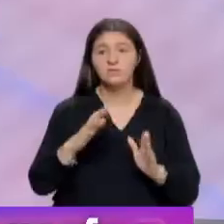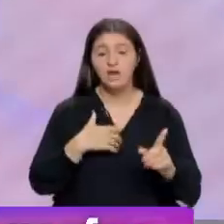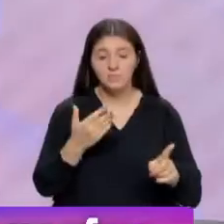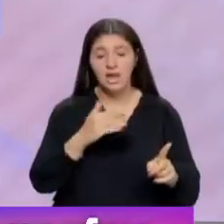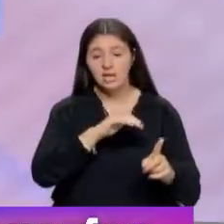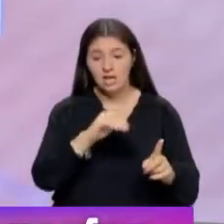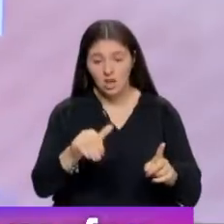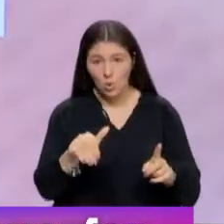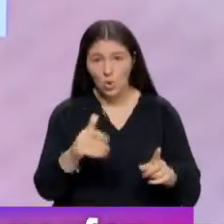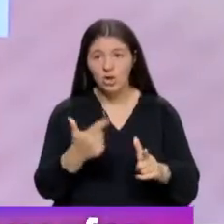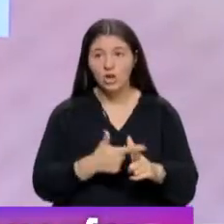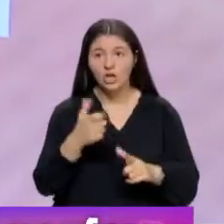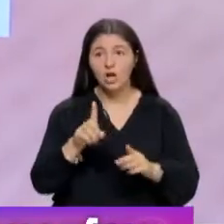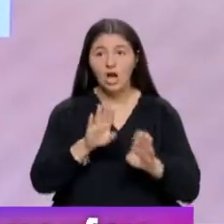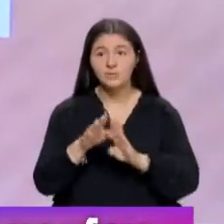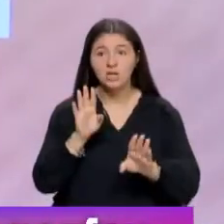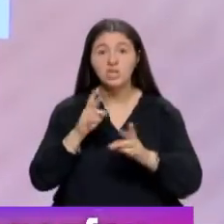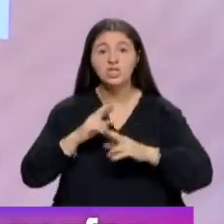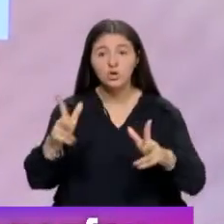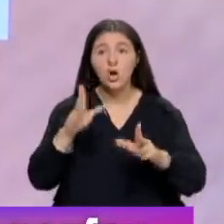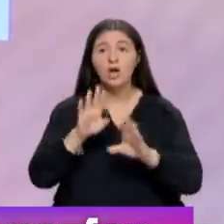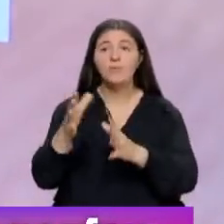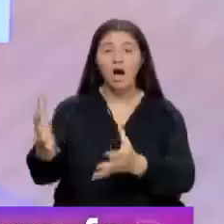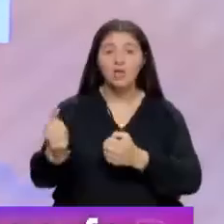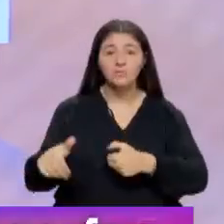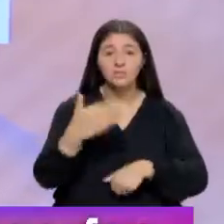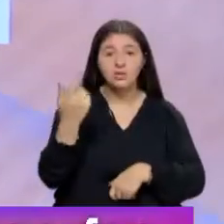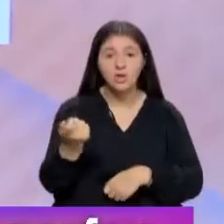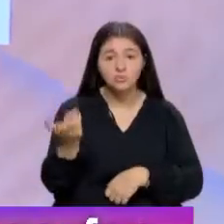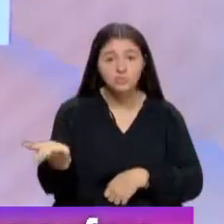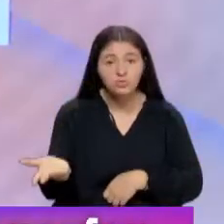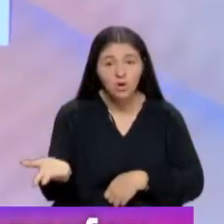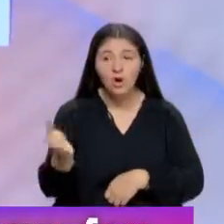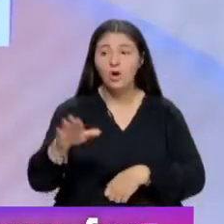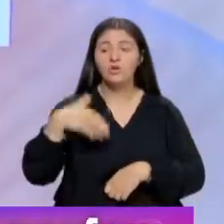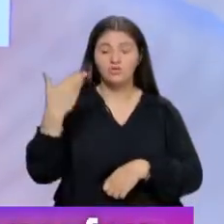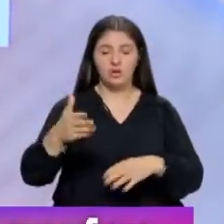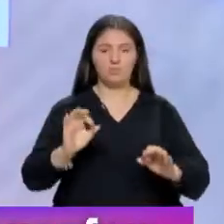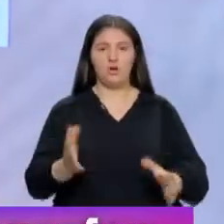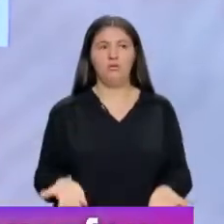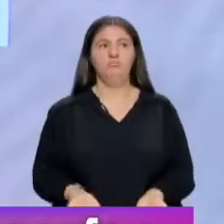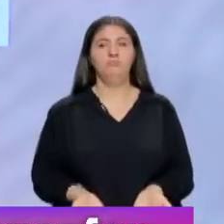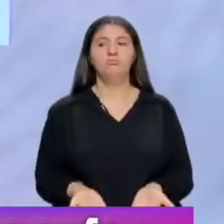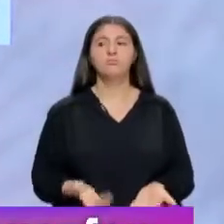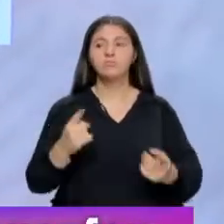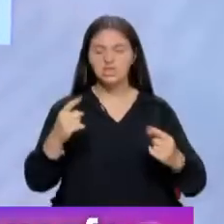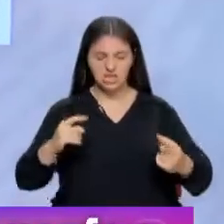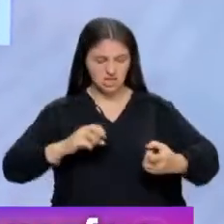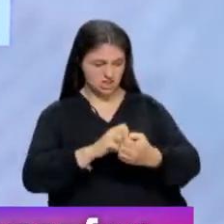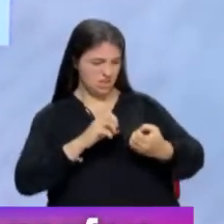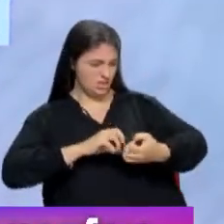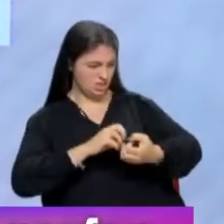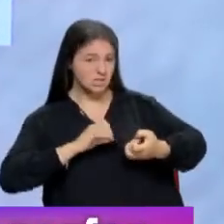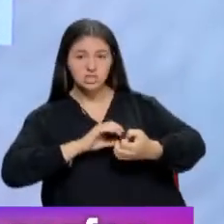sahipleri geliyor kiracının kapısını kırıyor kapısına alıp gitmeye çalışıyor sonra artık böyle bir çatışma